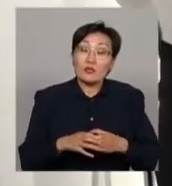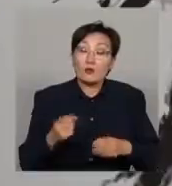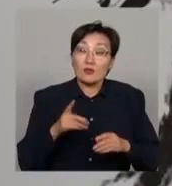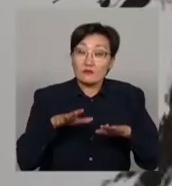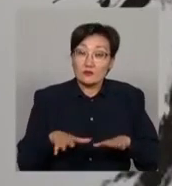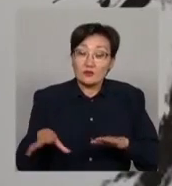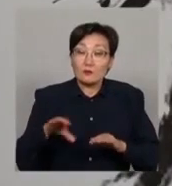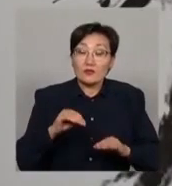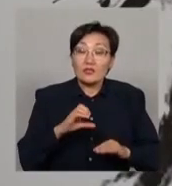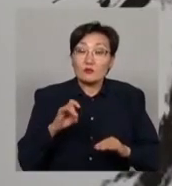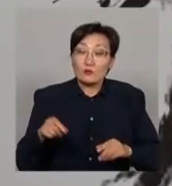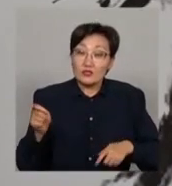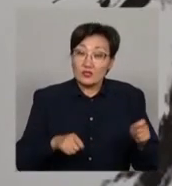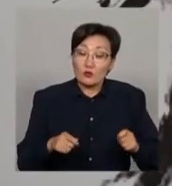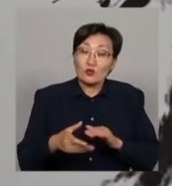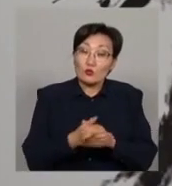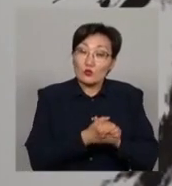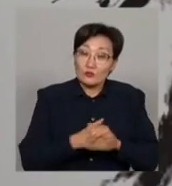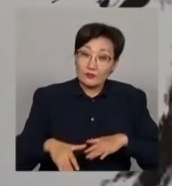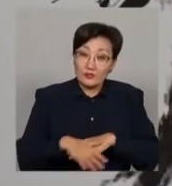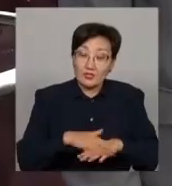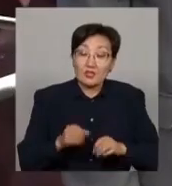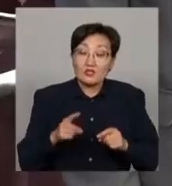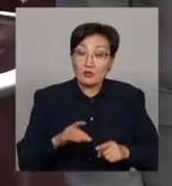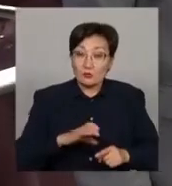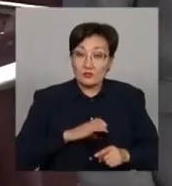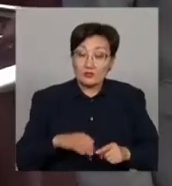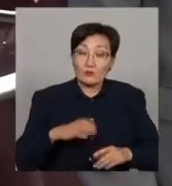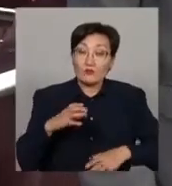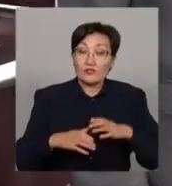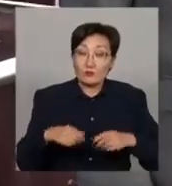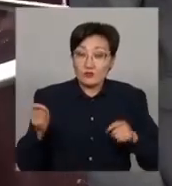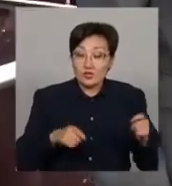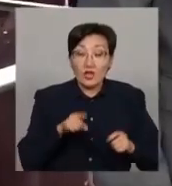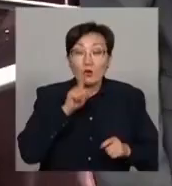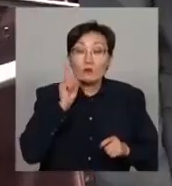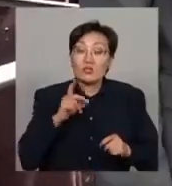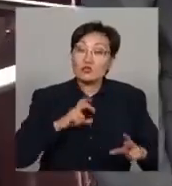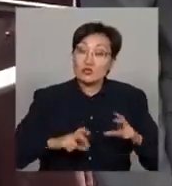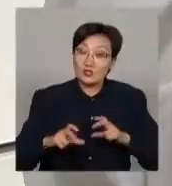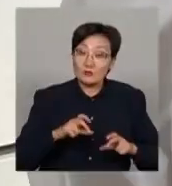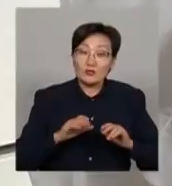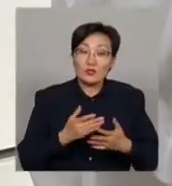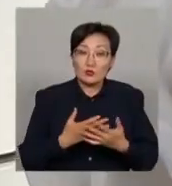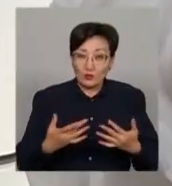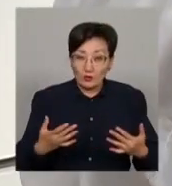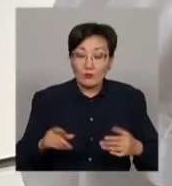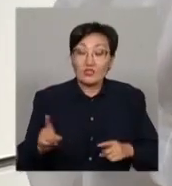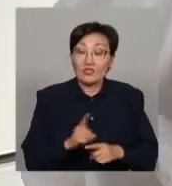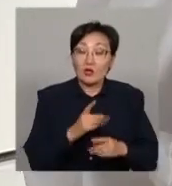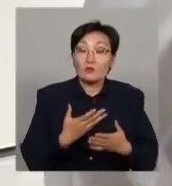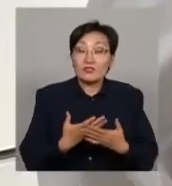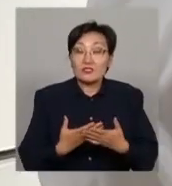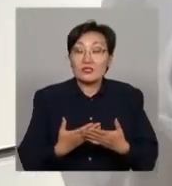места на Всесоюзном фестивале дружбы народов, золотую медаль на Всемирном фестивале молодежи студентов и не только. В музее